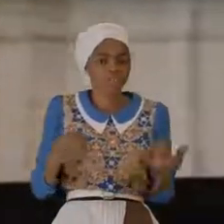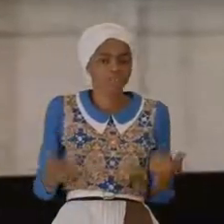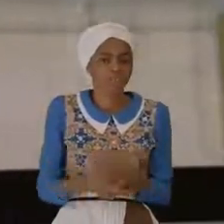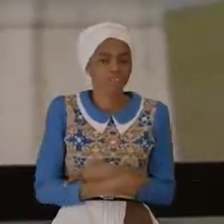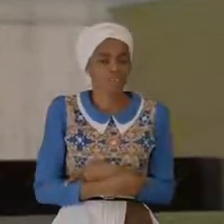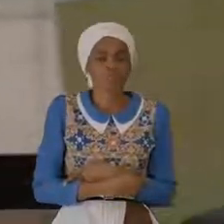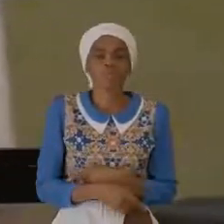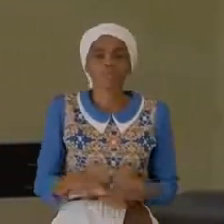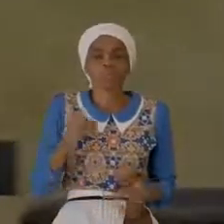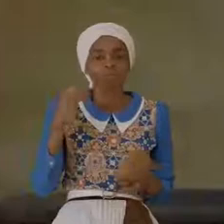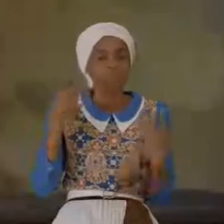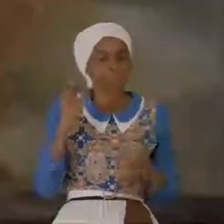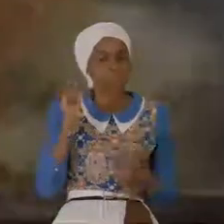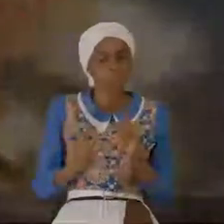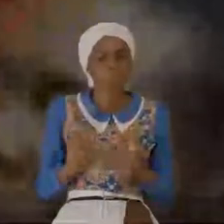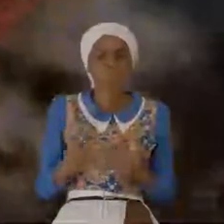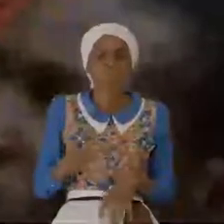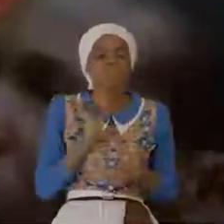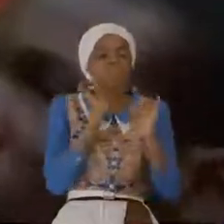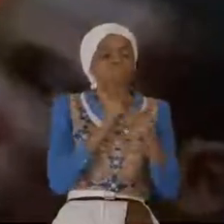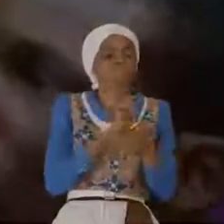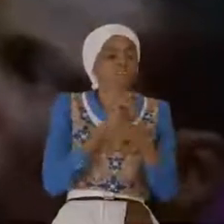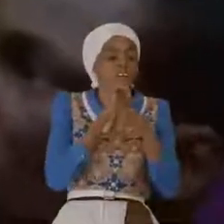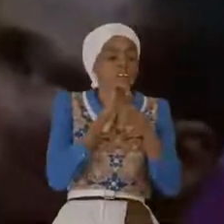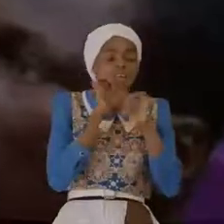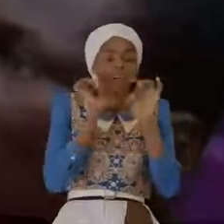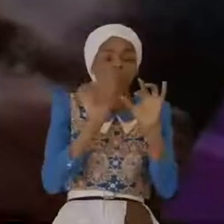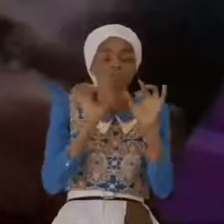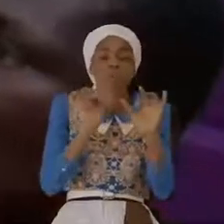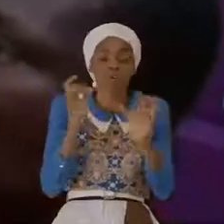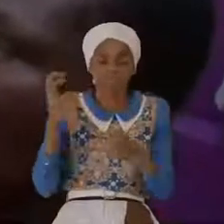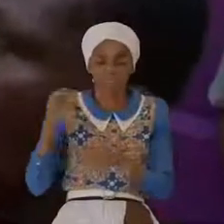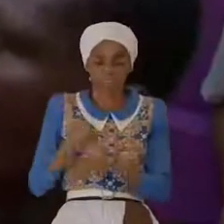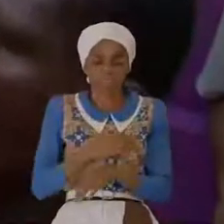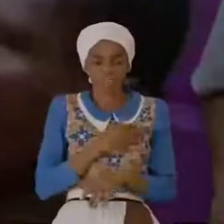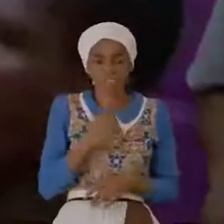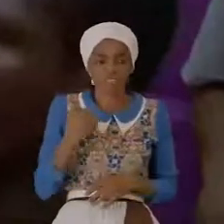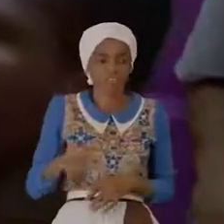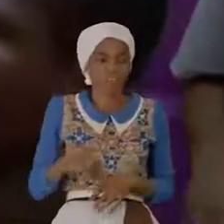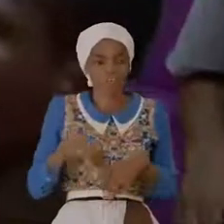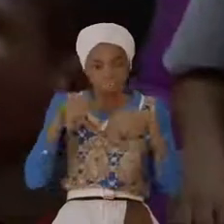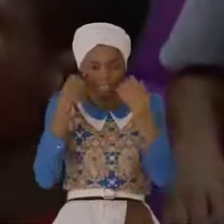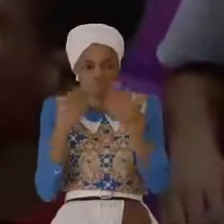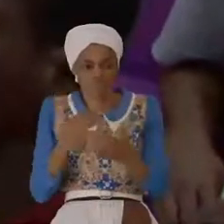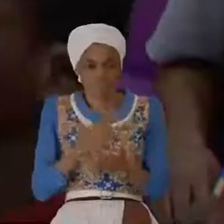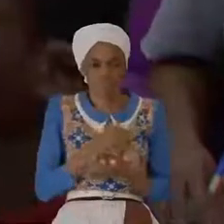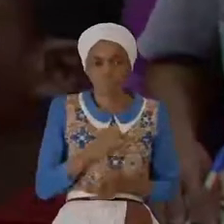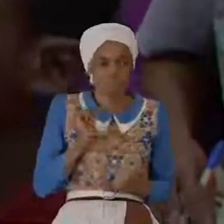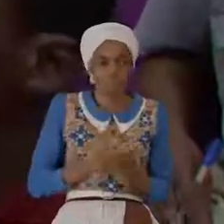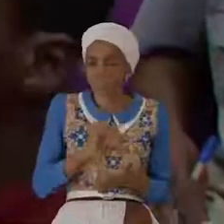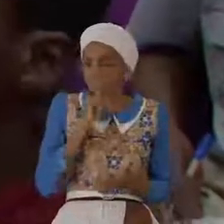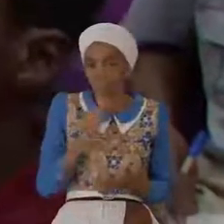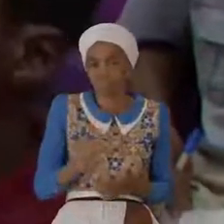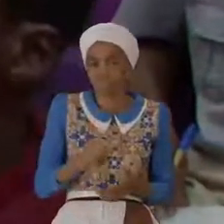aujourd'hui, plusieurs pourraient se moquer de lui et